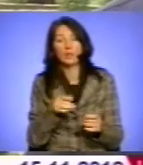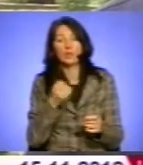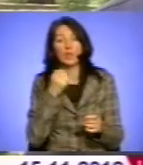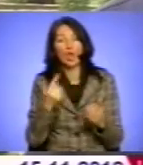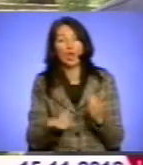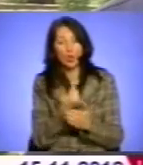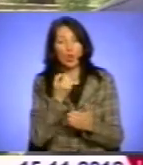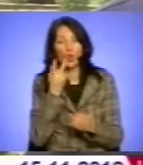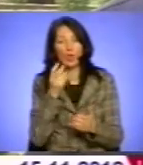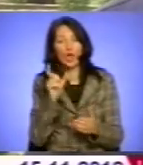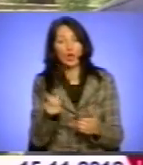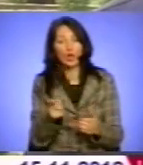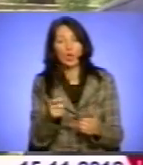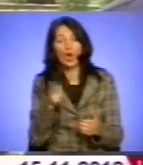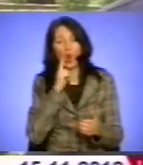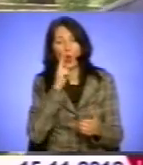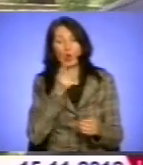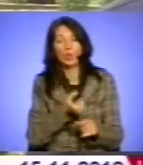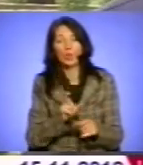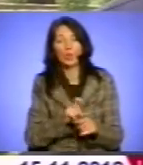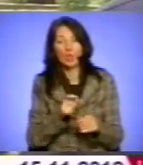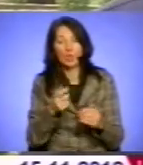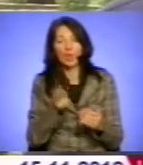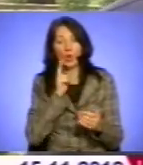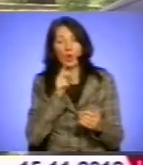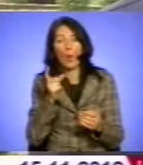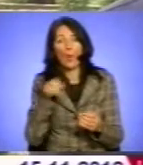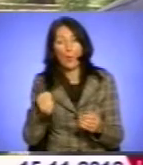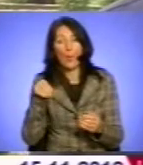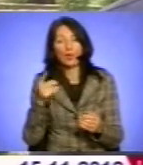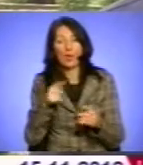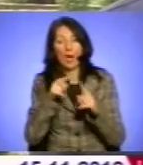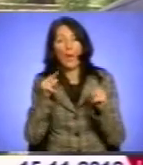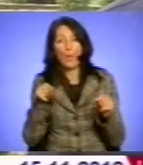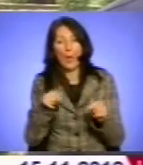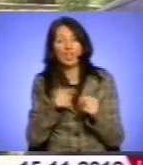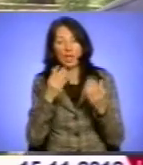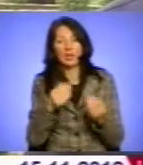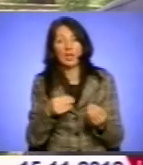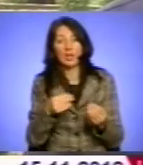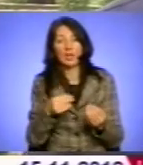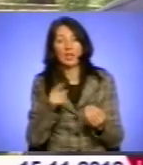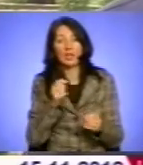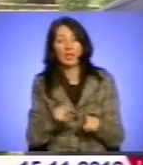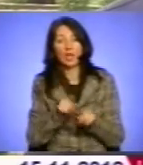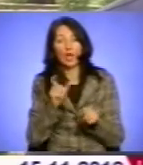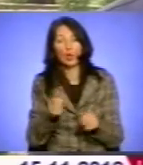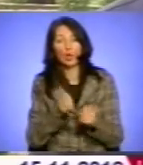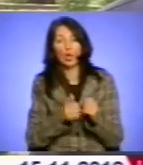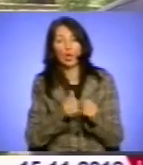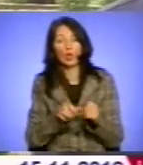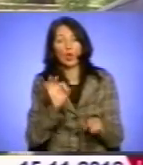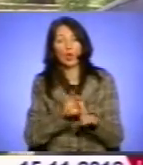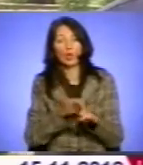людина вживає тютюн в більших кількостях, пачка і більше, як правило, такі люди дуже часто хворіють за